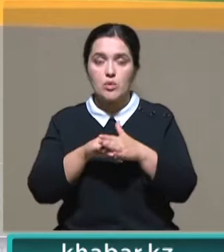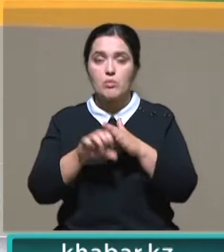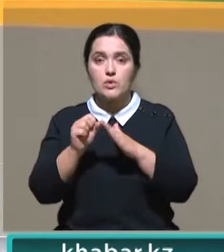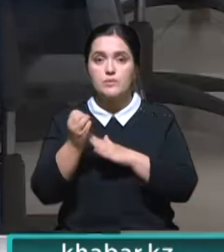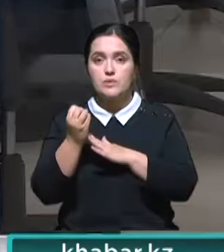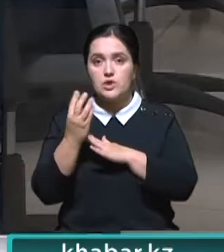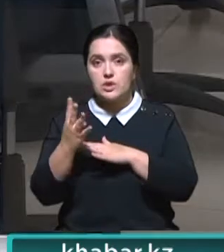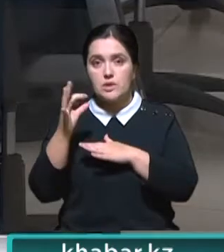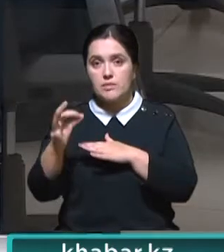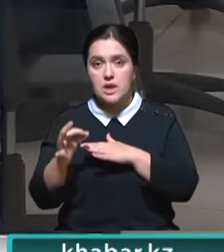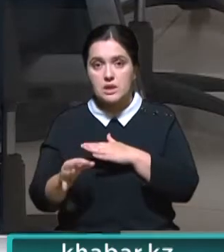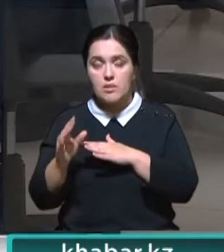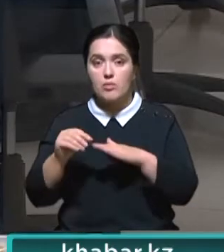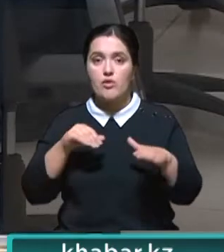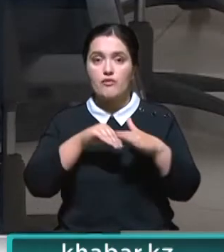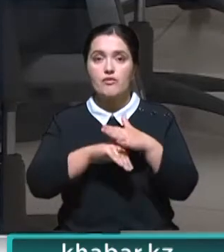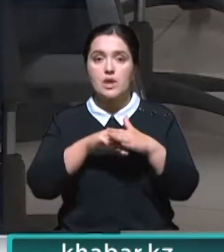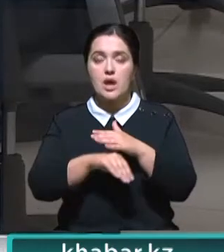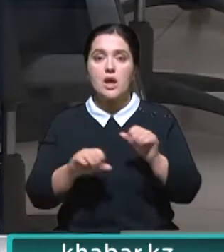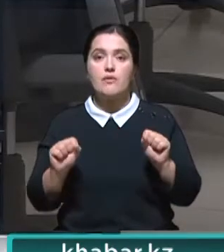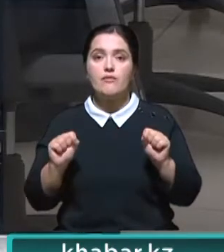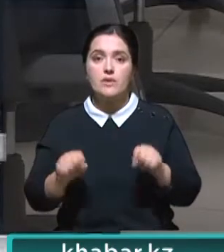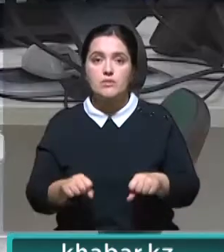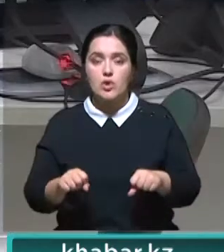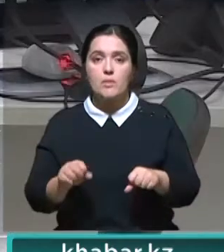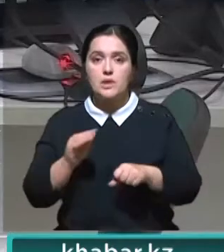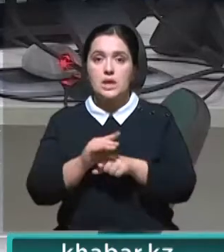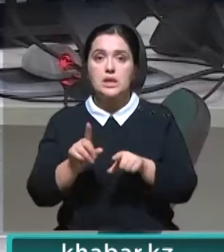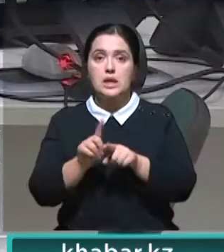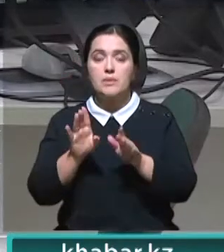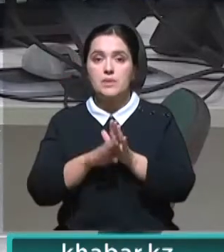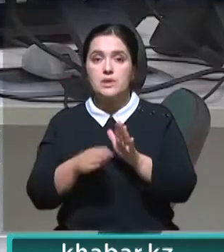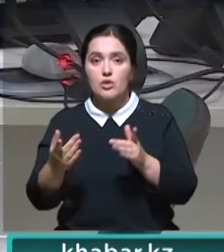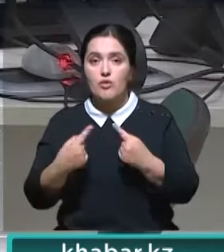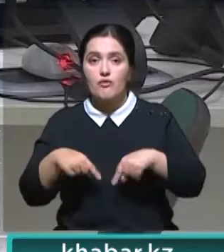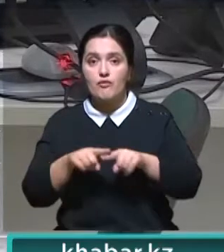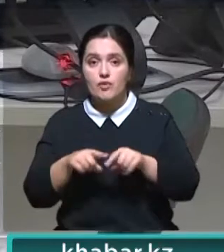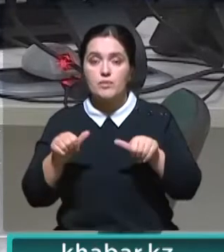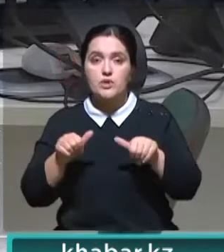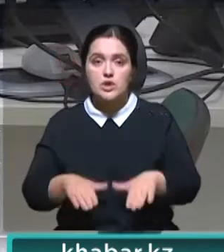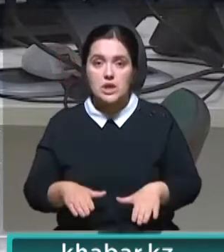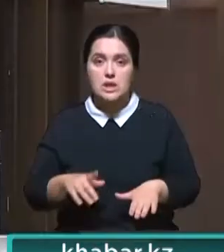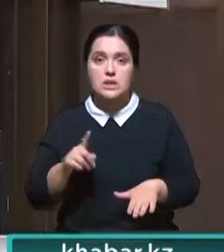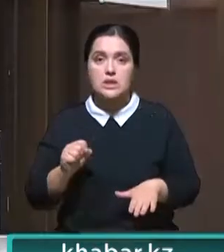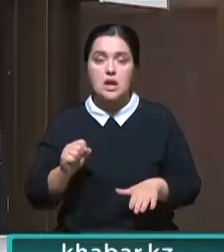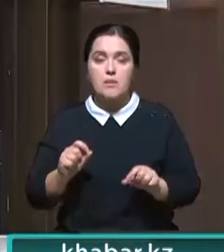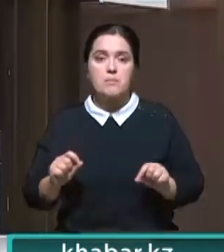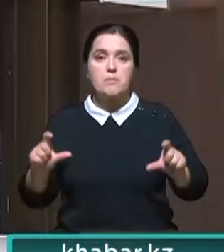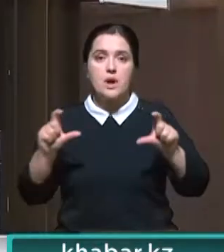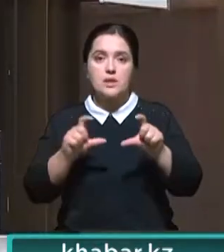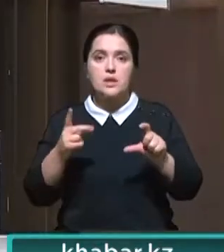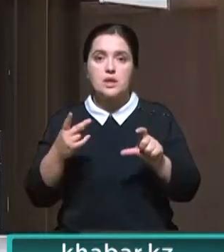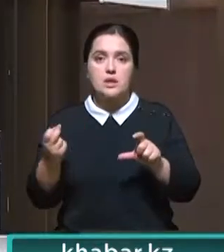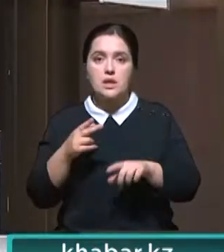может достигать 14 это касается как вкладов с возможностью пополнения так и без неё фон принял такое решение след за повышением